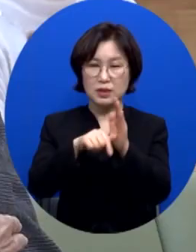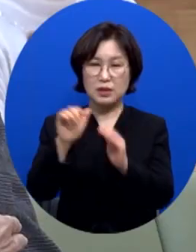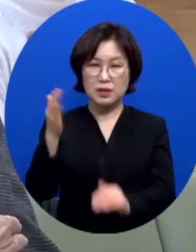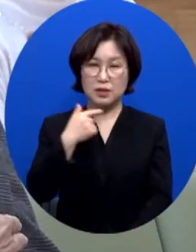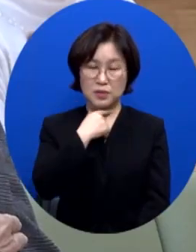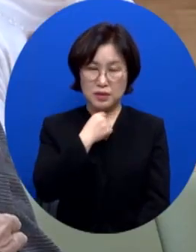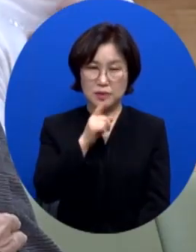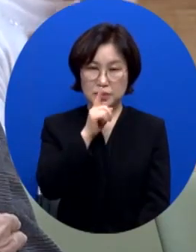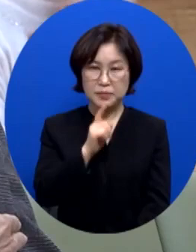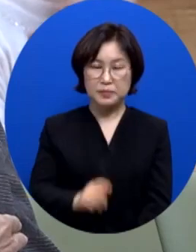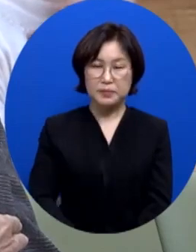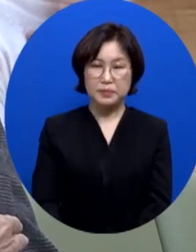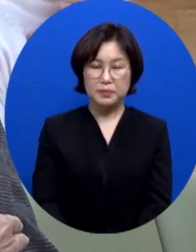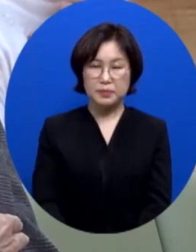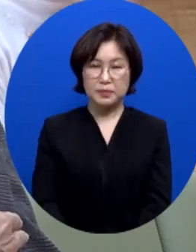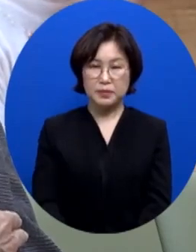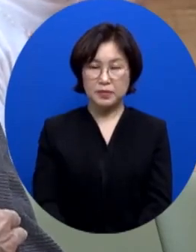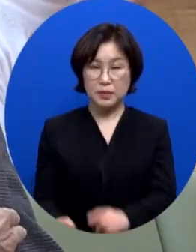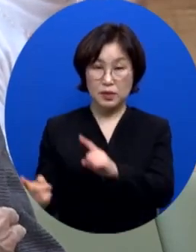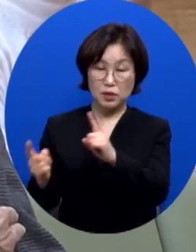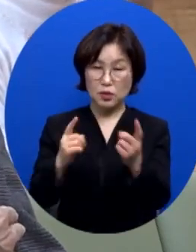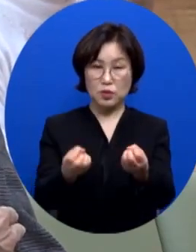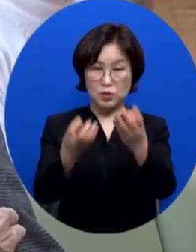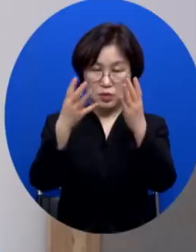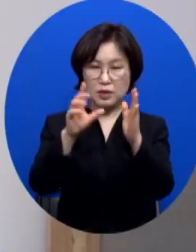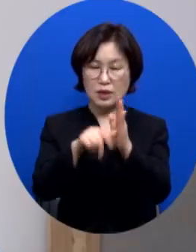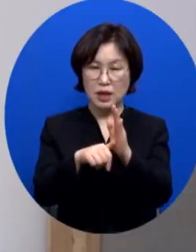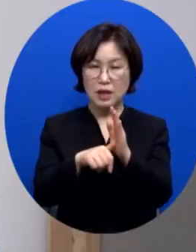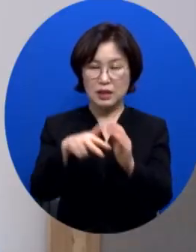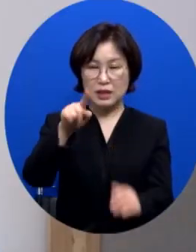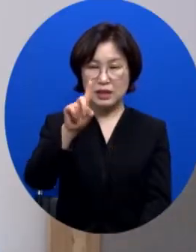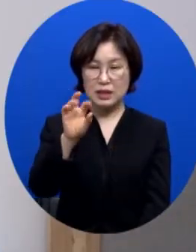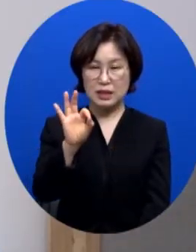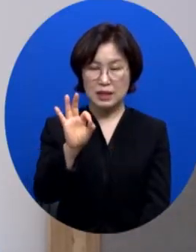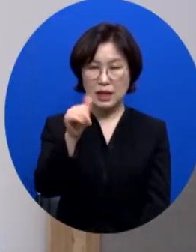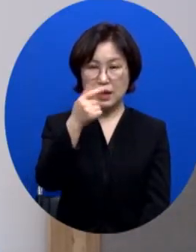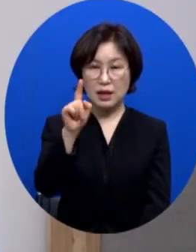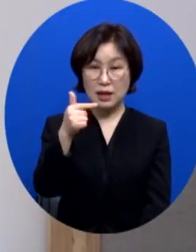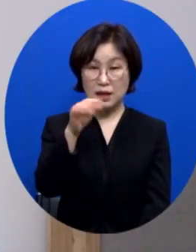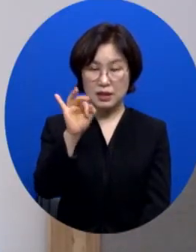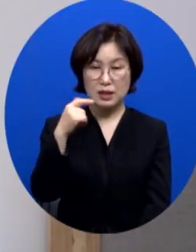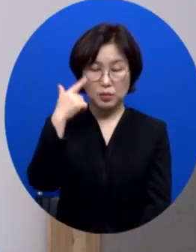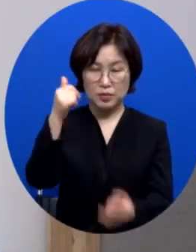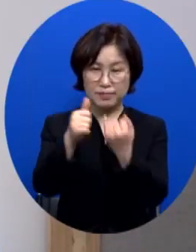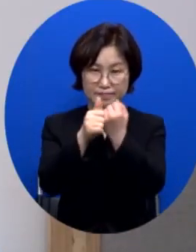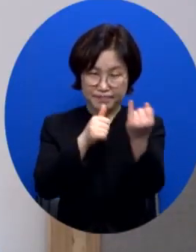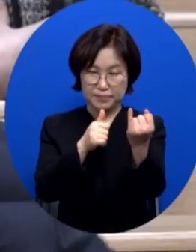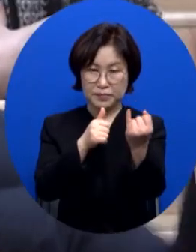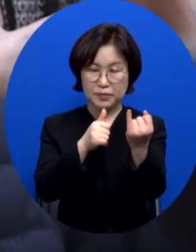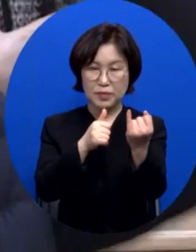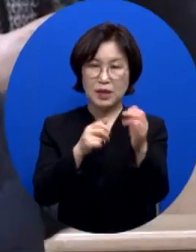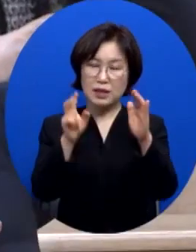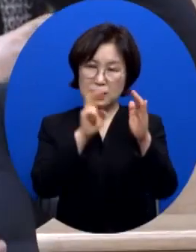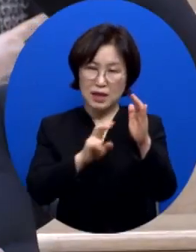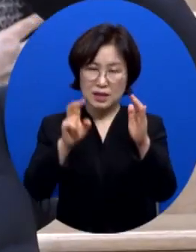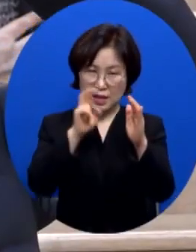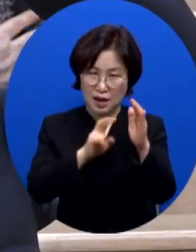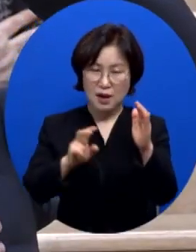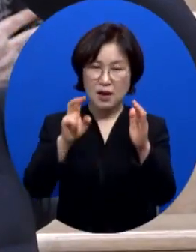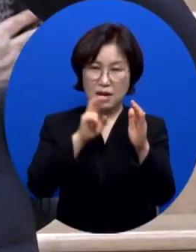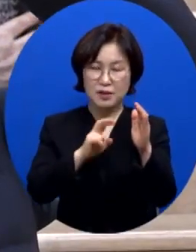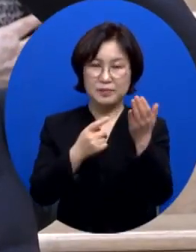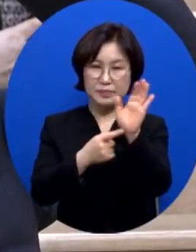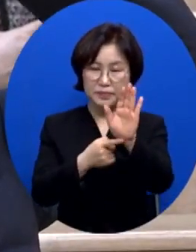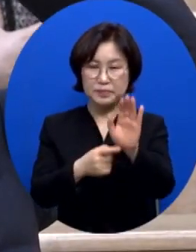말했습니다 이날 집회에는 찬양사역자 장한이 산모가 나와 행복 은혜 등 성도들에게 찬양을